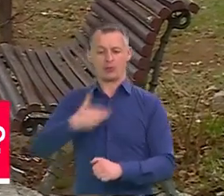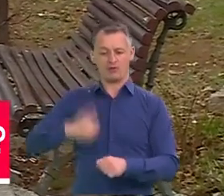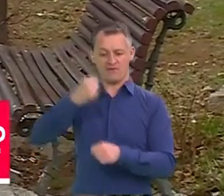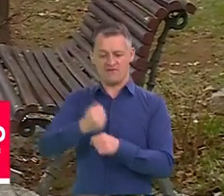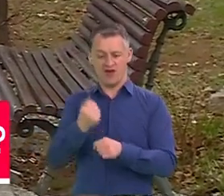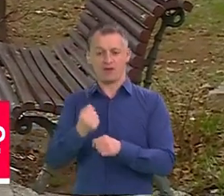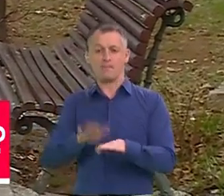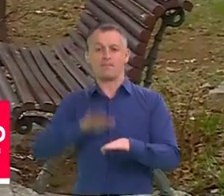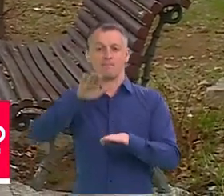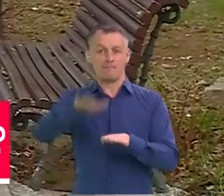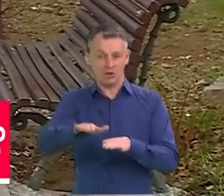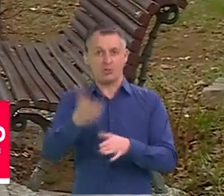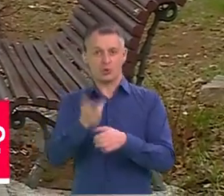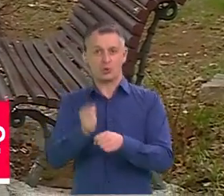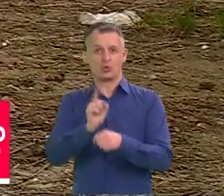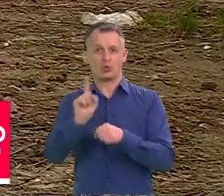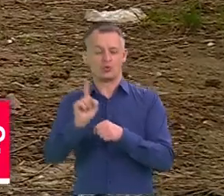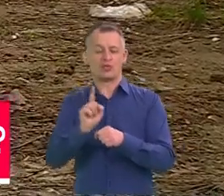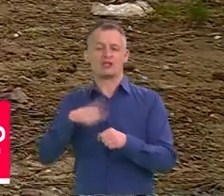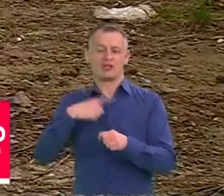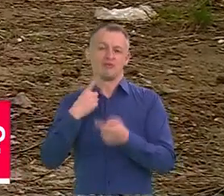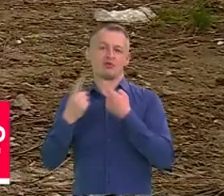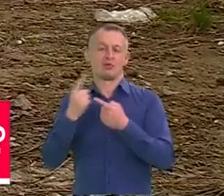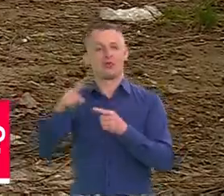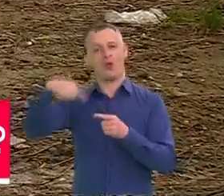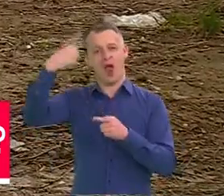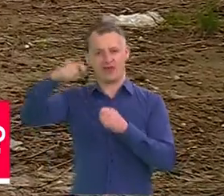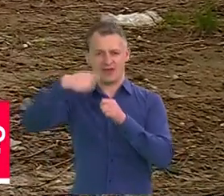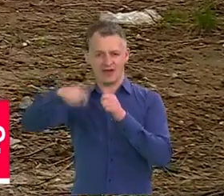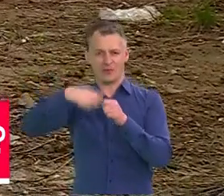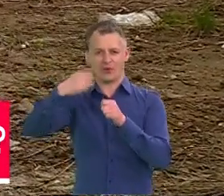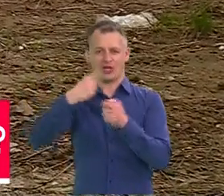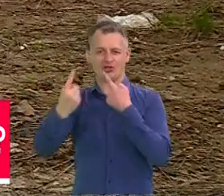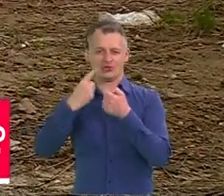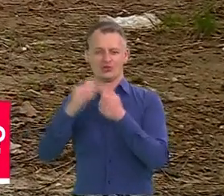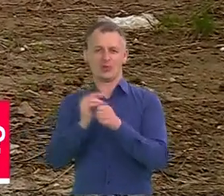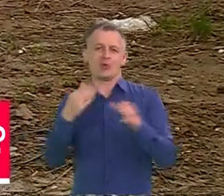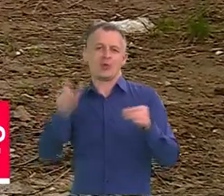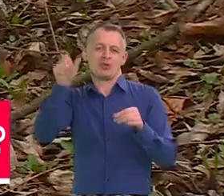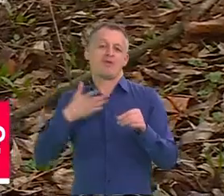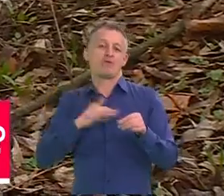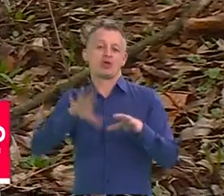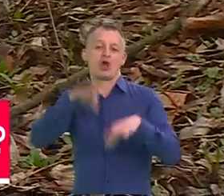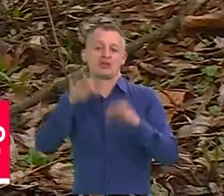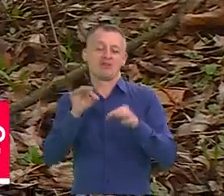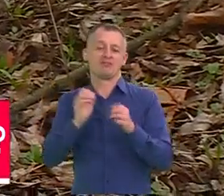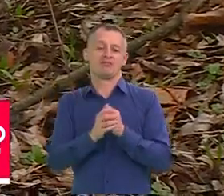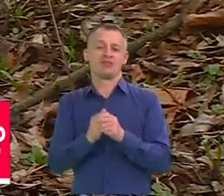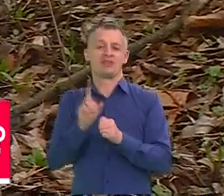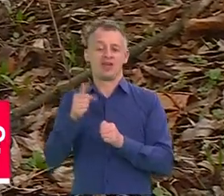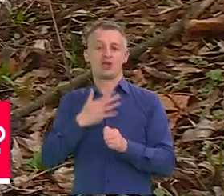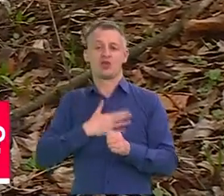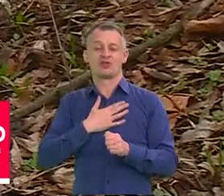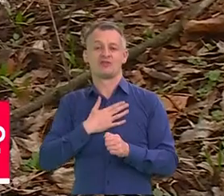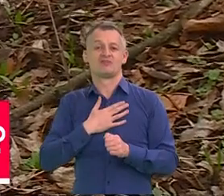fi sustenabil, e un subiect pentru un alt reportaj. Suntem mulți care vrem să colectăm selectiv, doar că intenția noastră se pierde